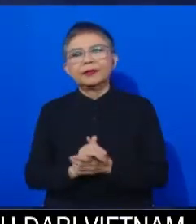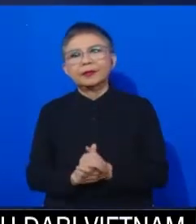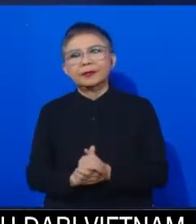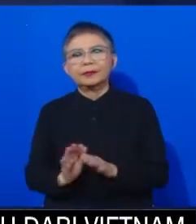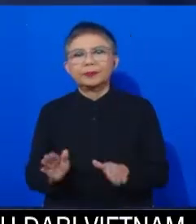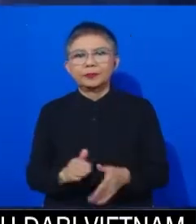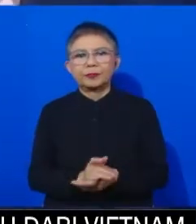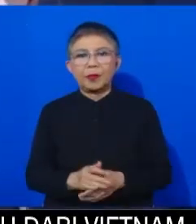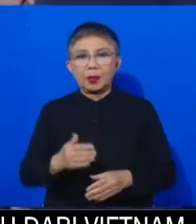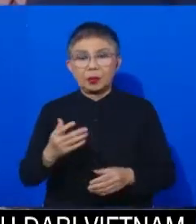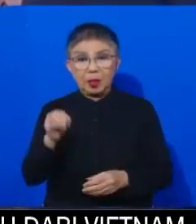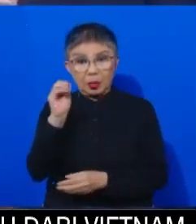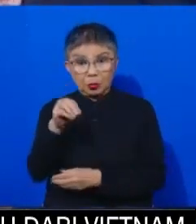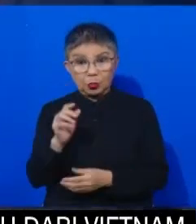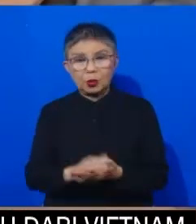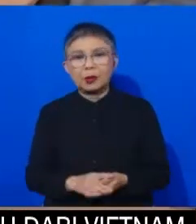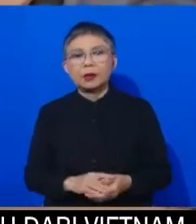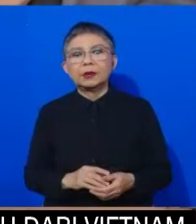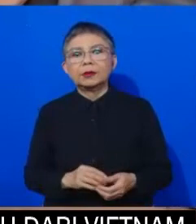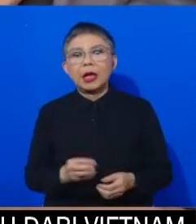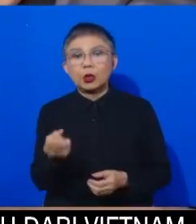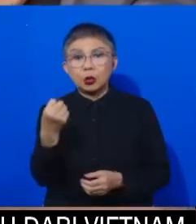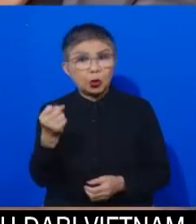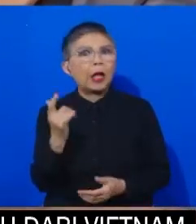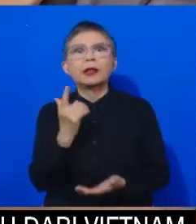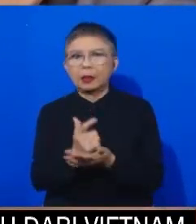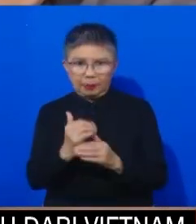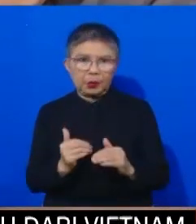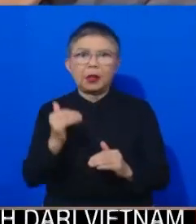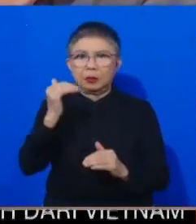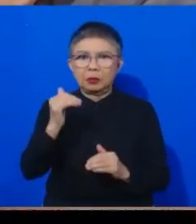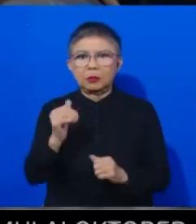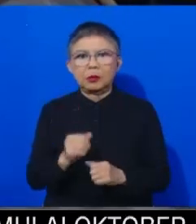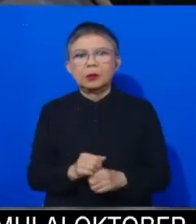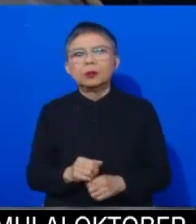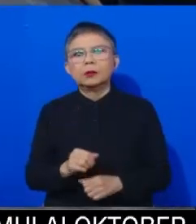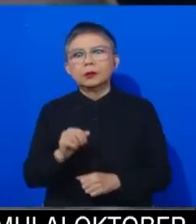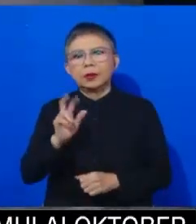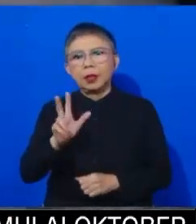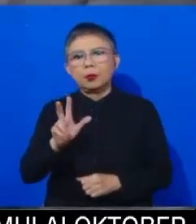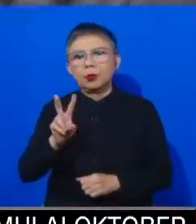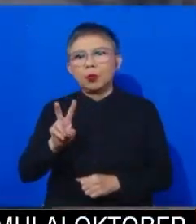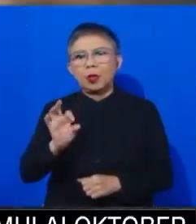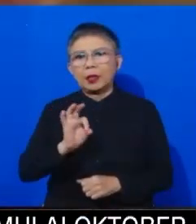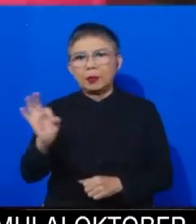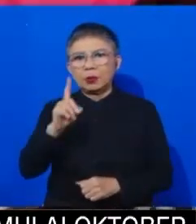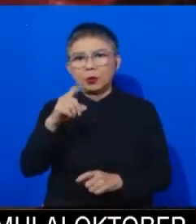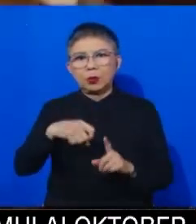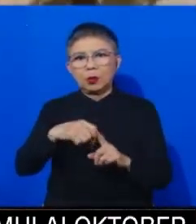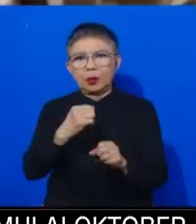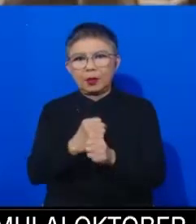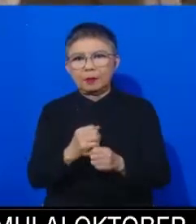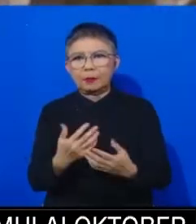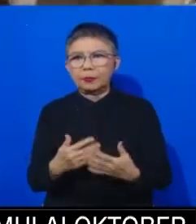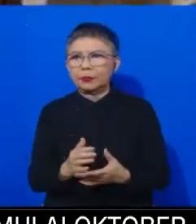Selain harga ayam potong, di pasar Johar Baru Jakarta Pusat harga telur ayam masih cukup tinggi, yakni tembus di angka Rp32.000 per kilogram.